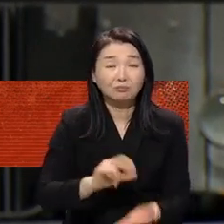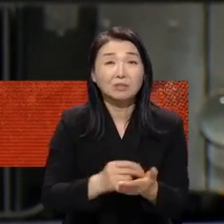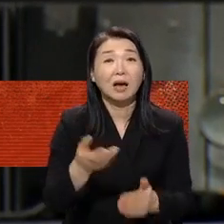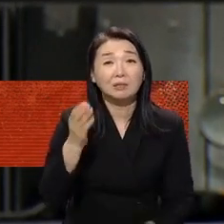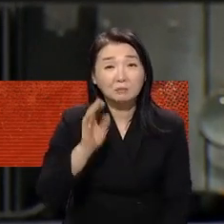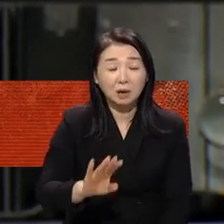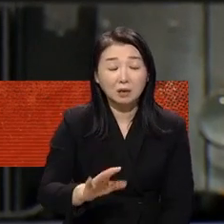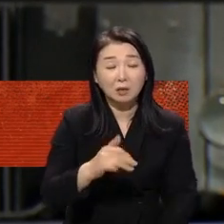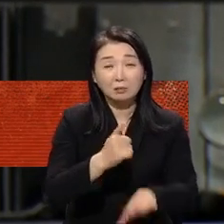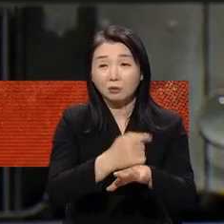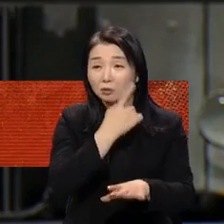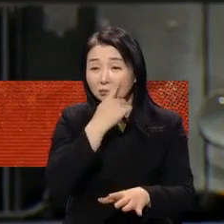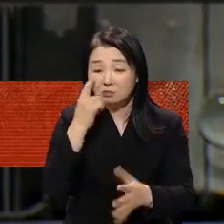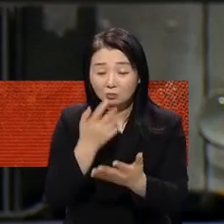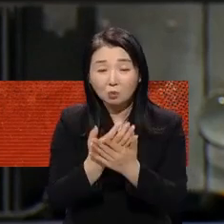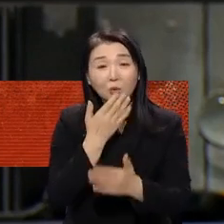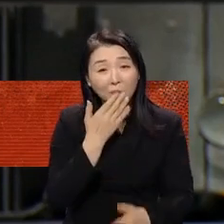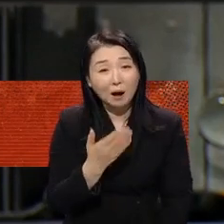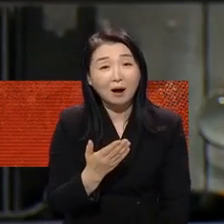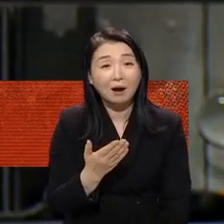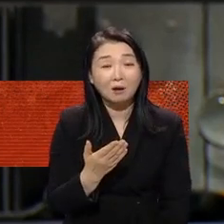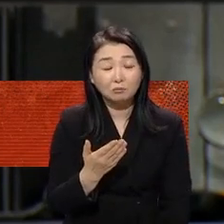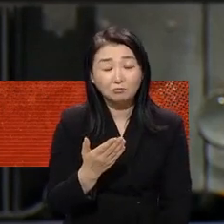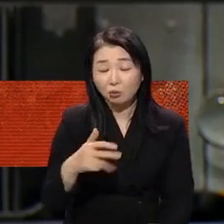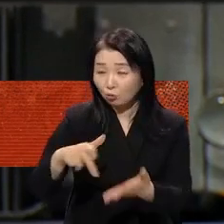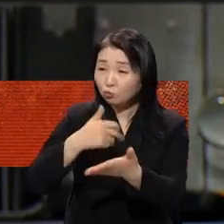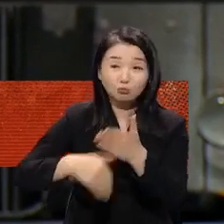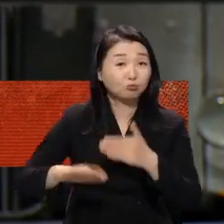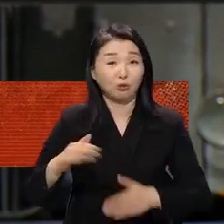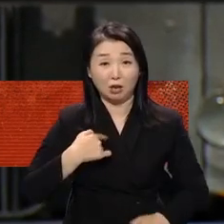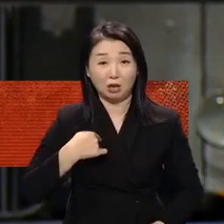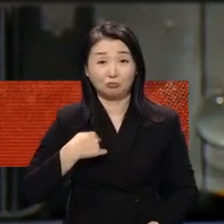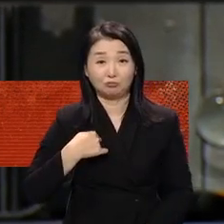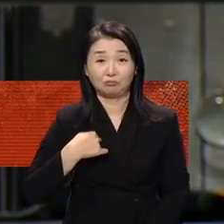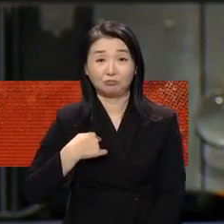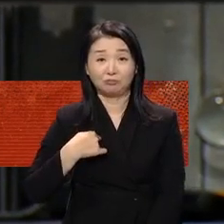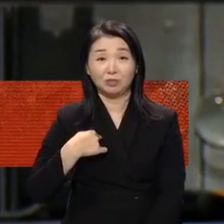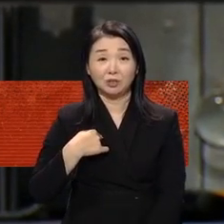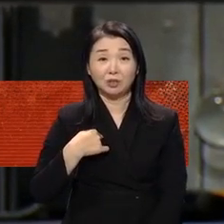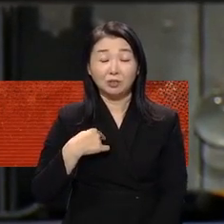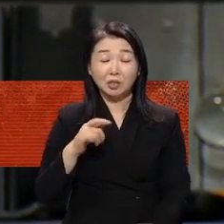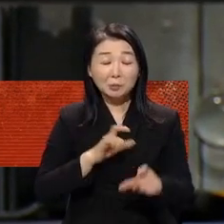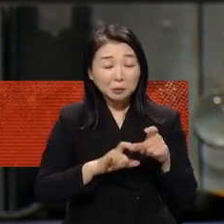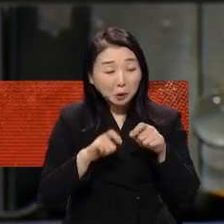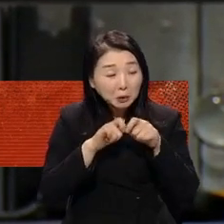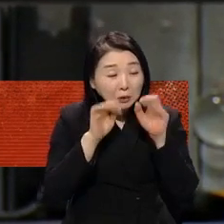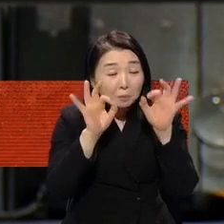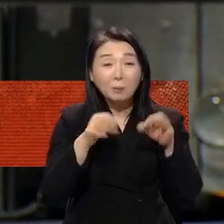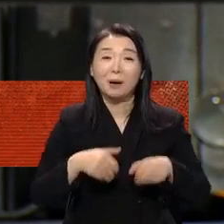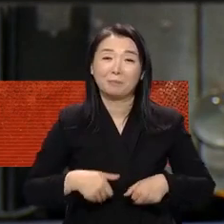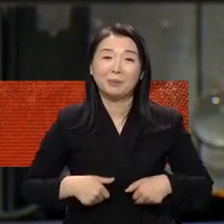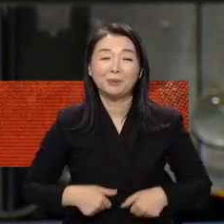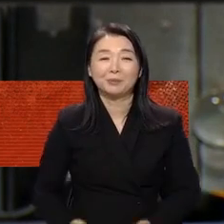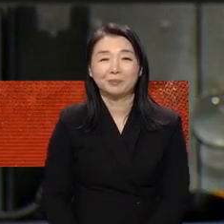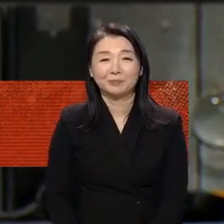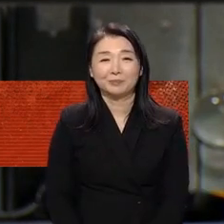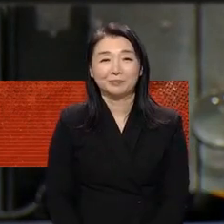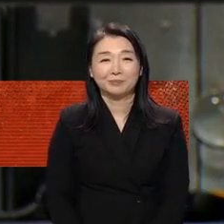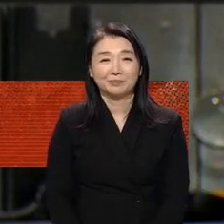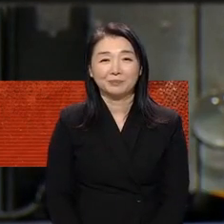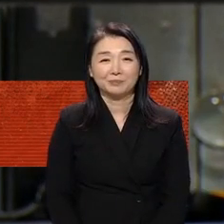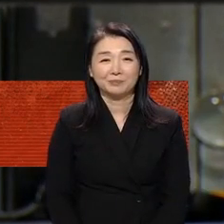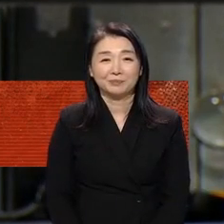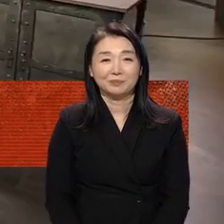나중에 뭐 증거로도 쓸 수 있고 그러니까 그런 의미에서 조금 한번 더 보시는게 어떻고 어떠냐 이런 생각을 좀 해봅니다